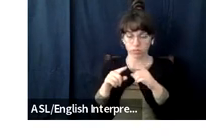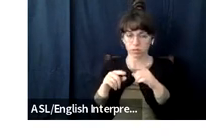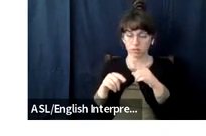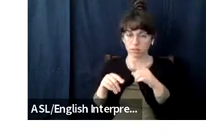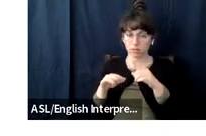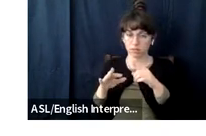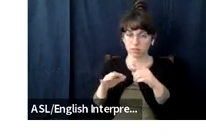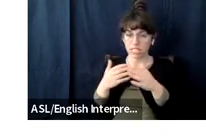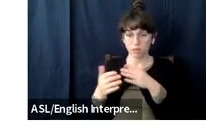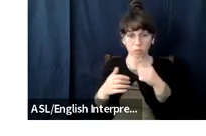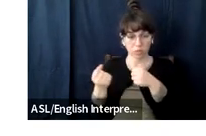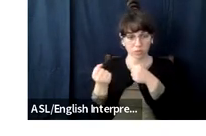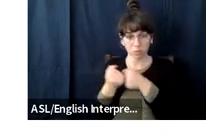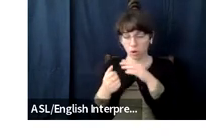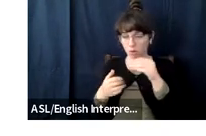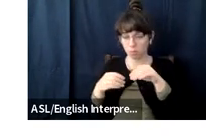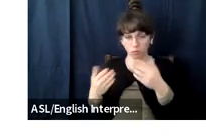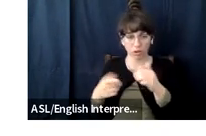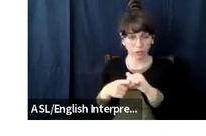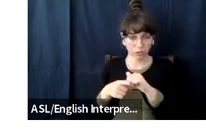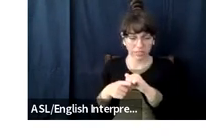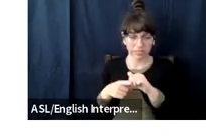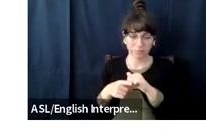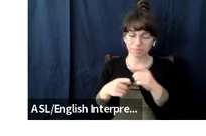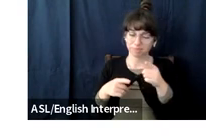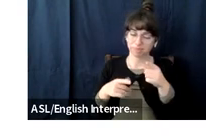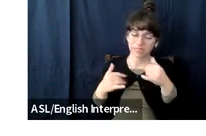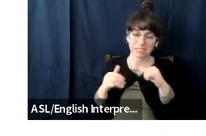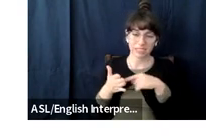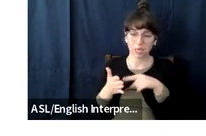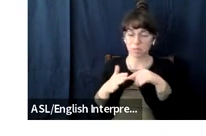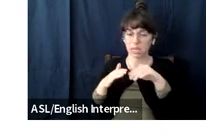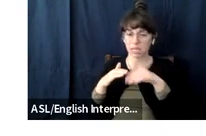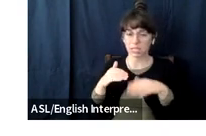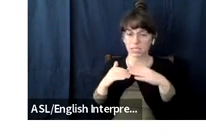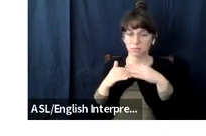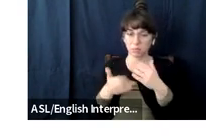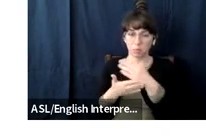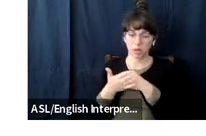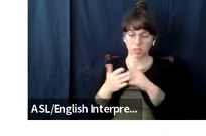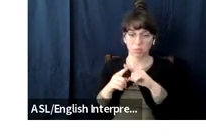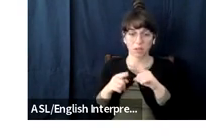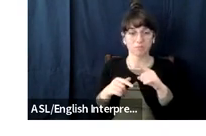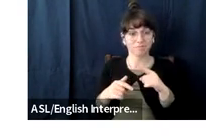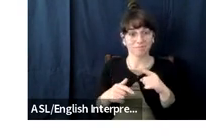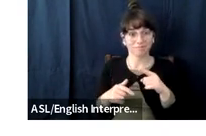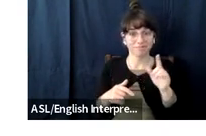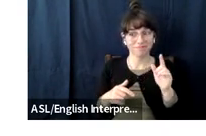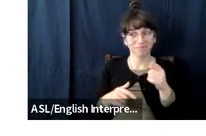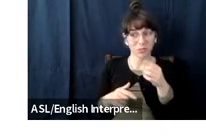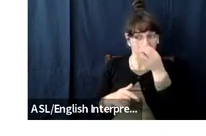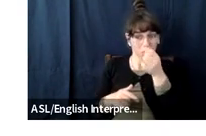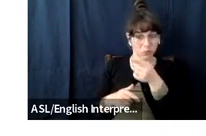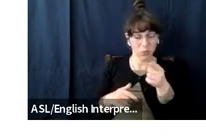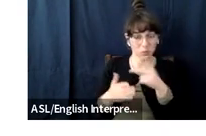pay them less than minimum wage. And those programs are no longer going to be able to do that